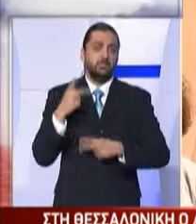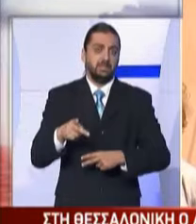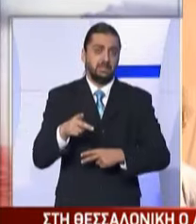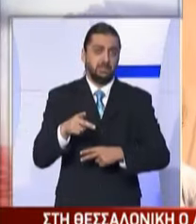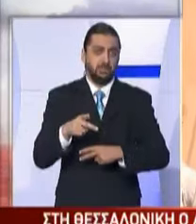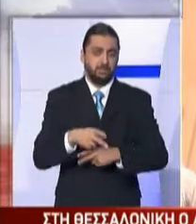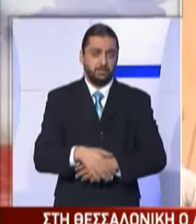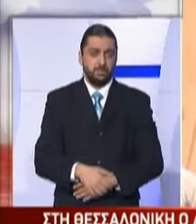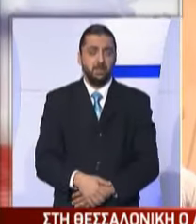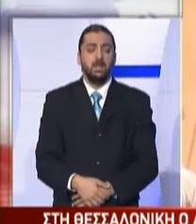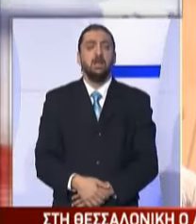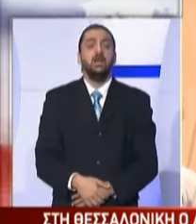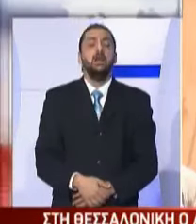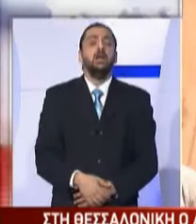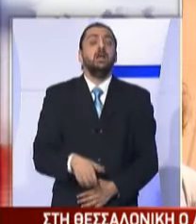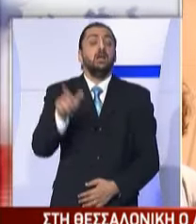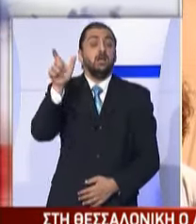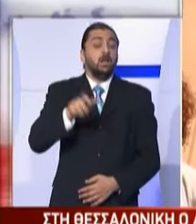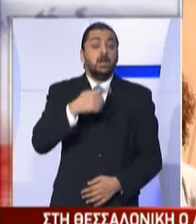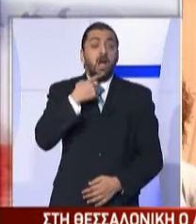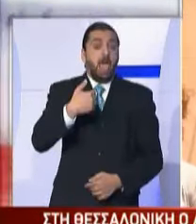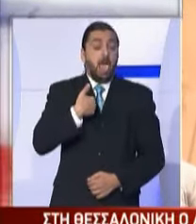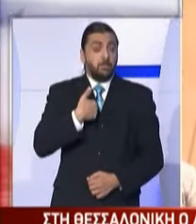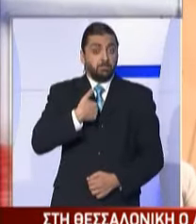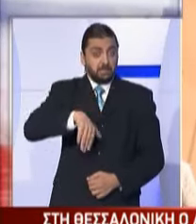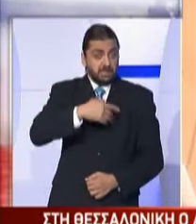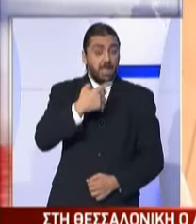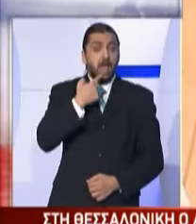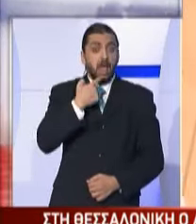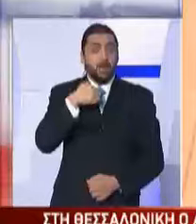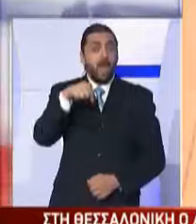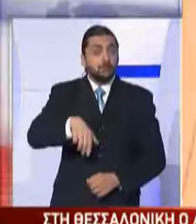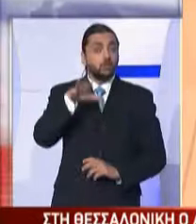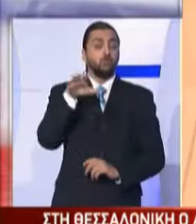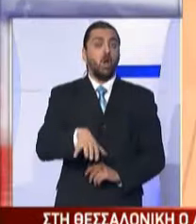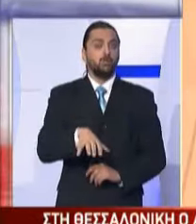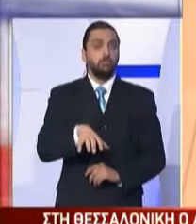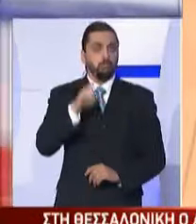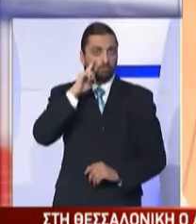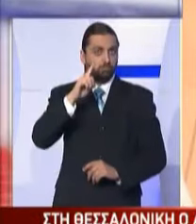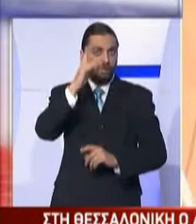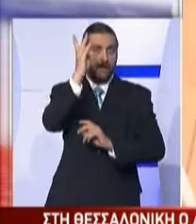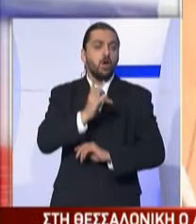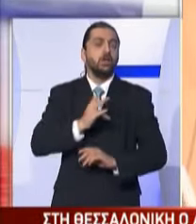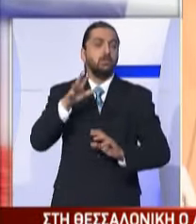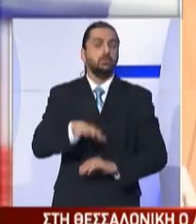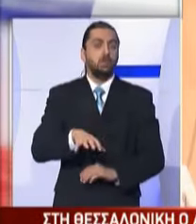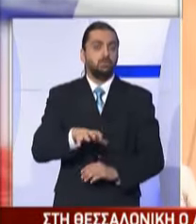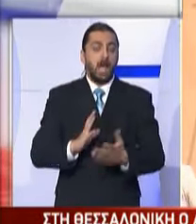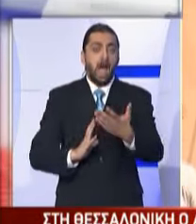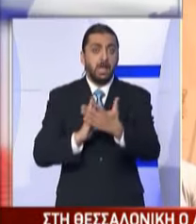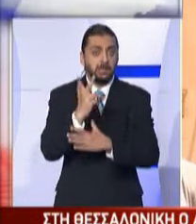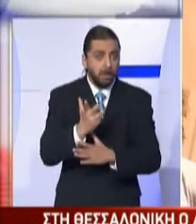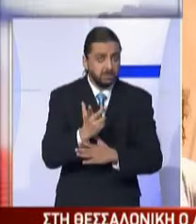Εμείς λέμε ότι σε αυτόν εδώ τον τόπο, τον ευλογημένο, δεν μπορεί να υπάρξει ανάπτυξη